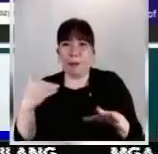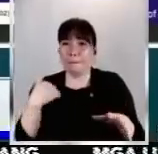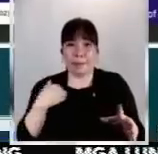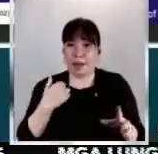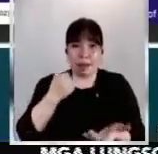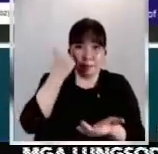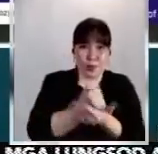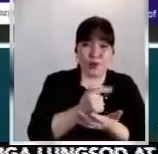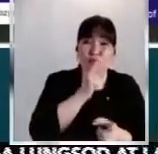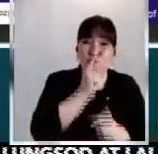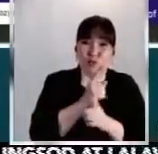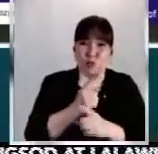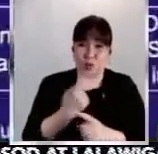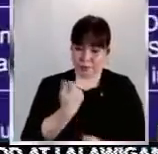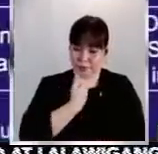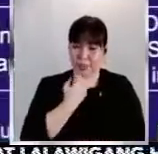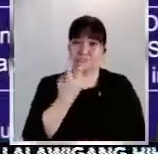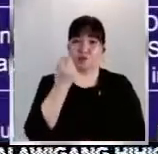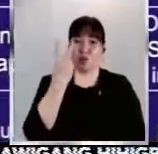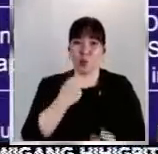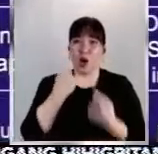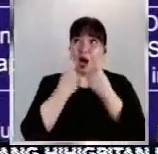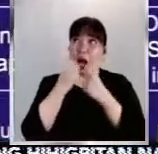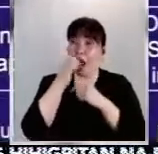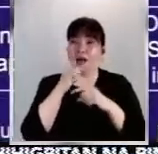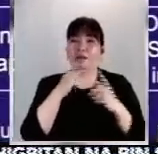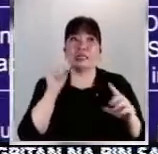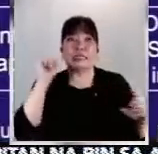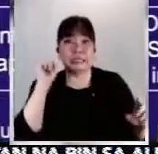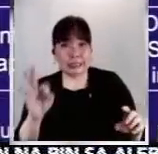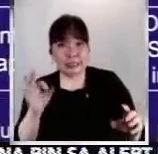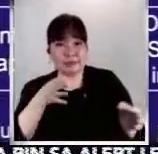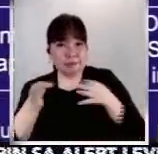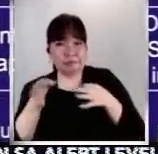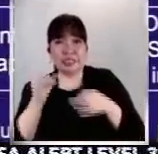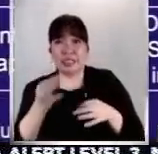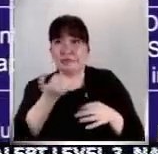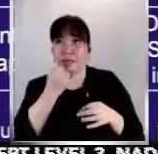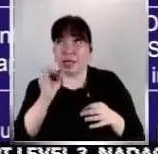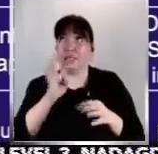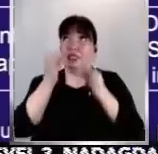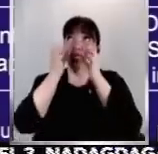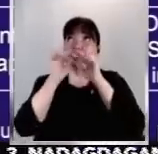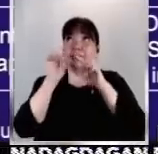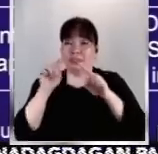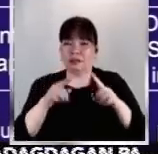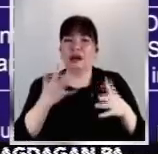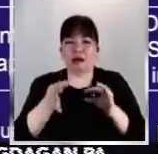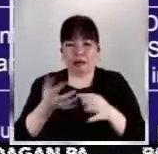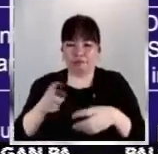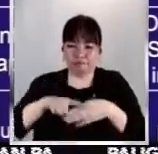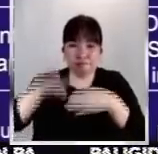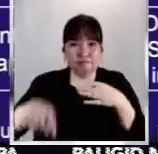Kapag mali po ang pagkuha ng swab, malamang magiging mali rin ang resulta nyo. At ito ay pwedeng magbigay ng false sense